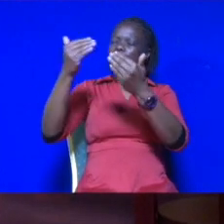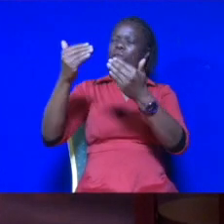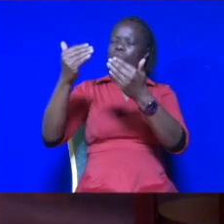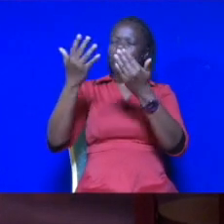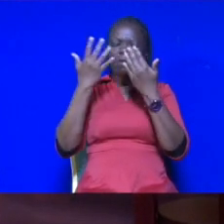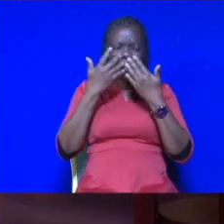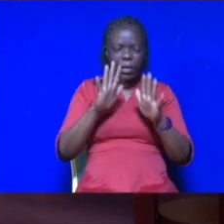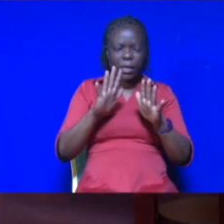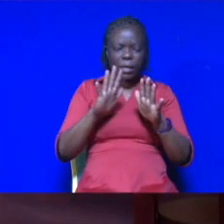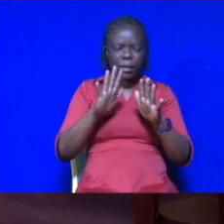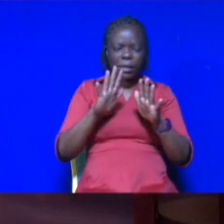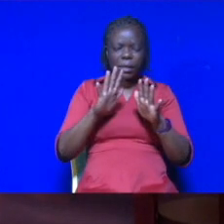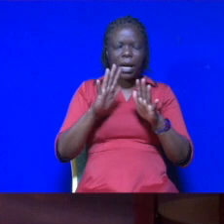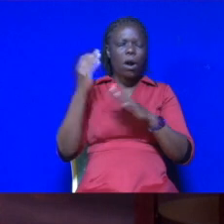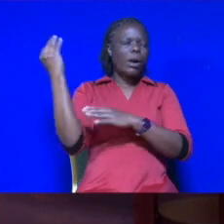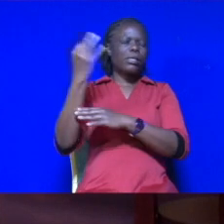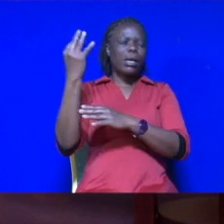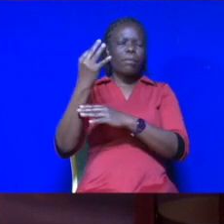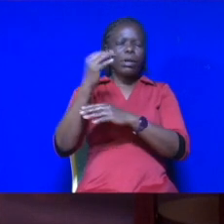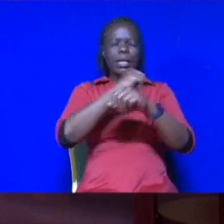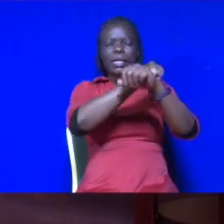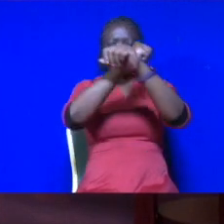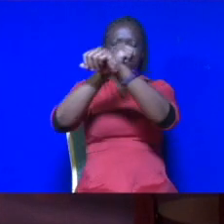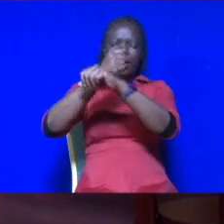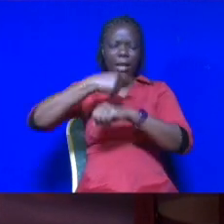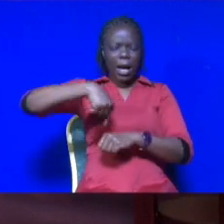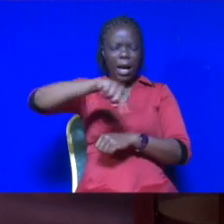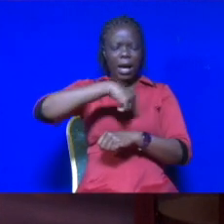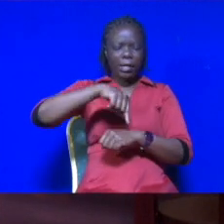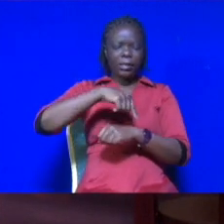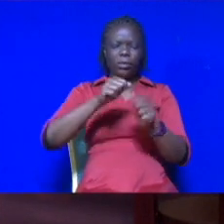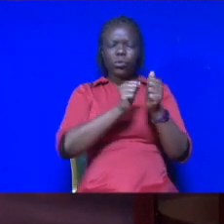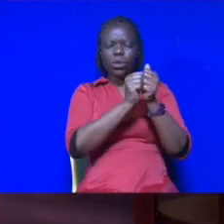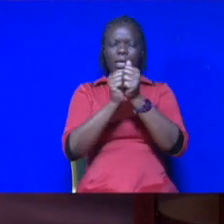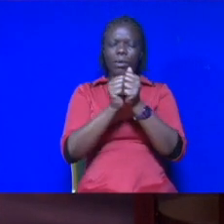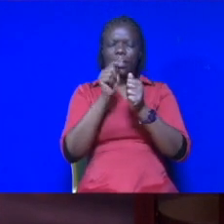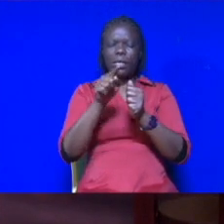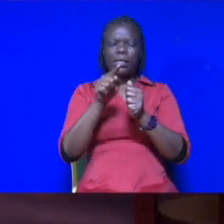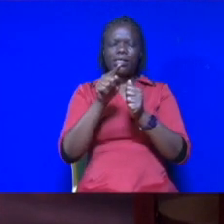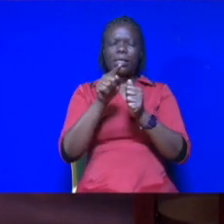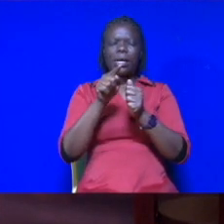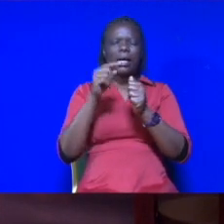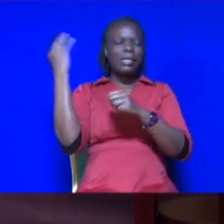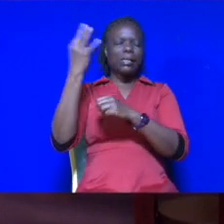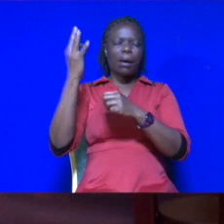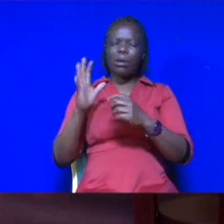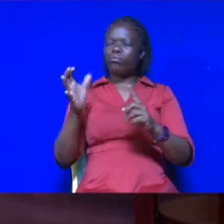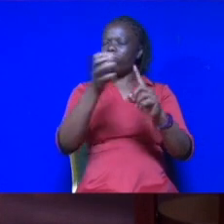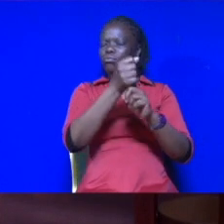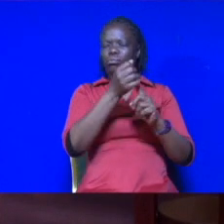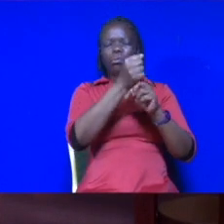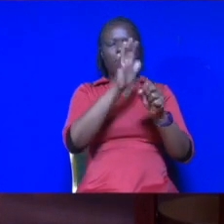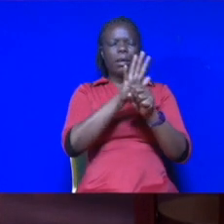tukamaliza. Naomba uweze ukatukinga hadi na sermon yetu ifike kwa watu. Nasema ni asante